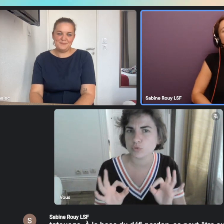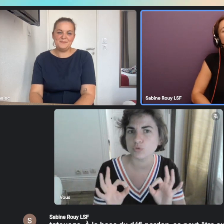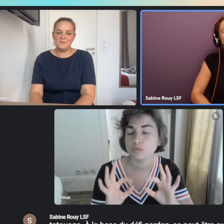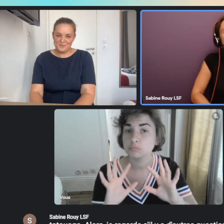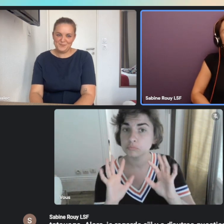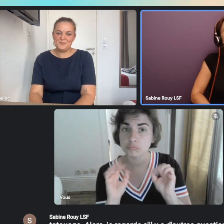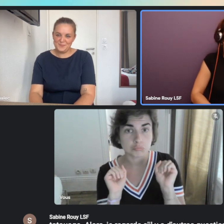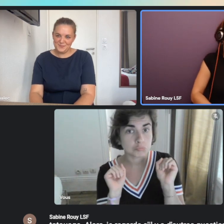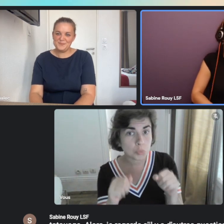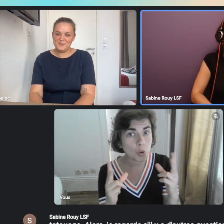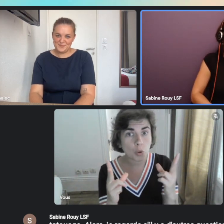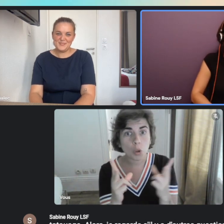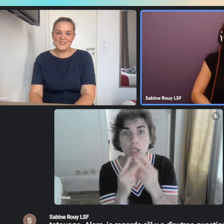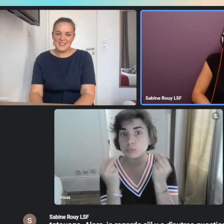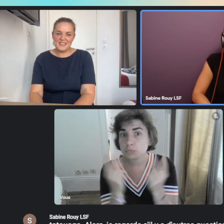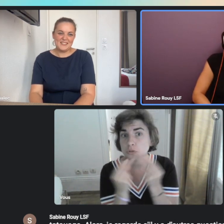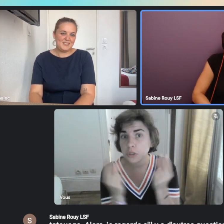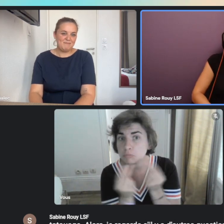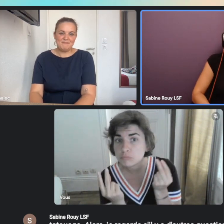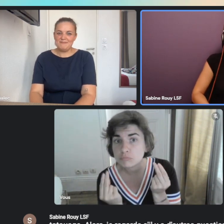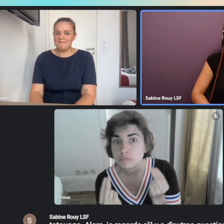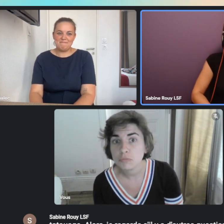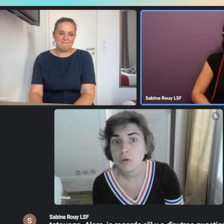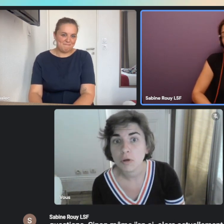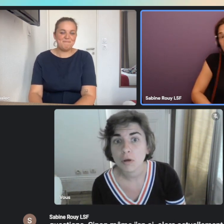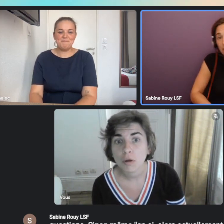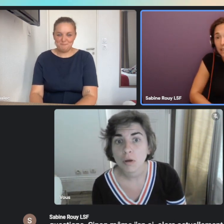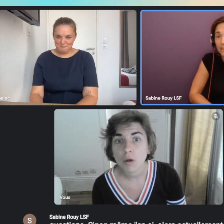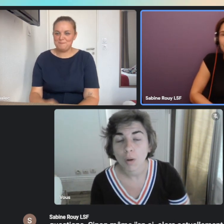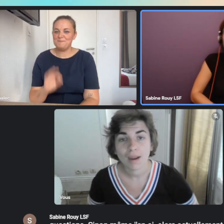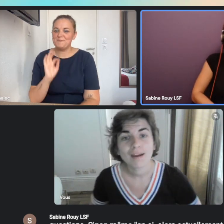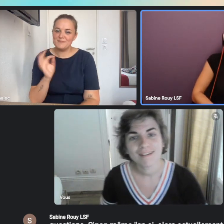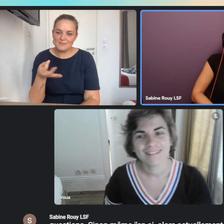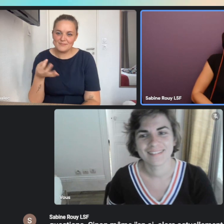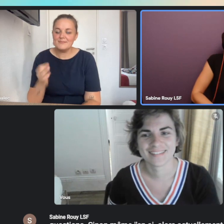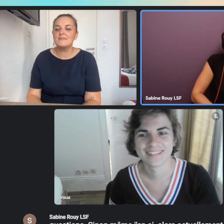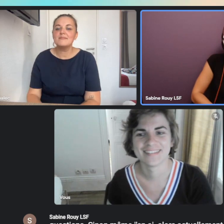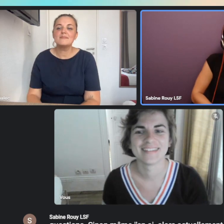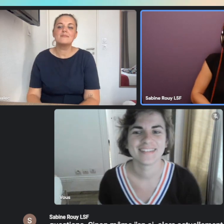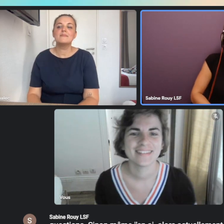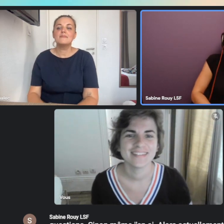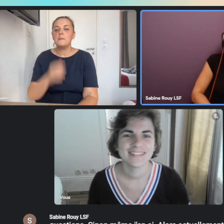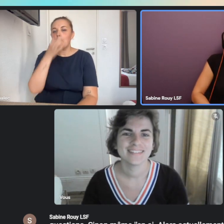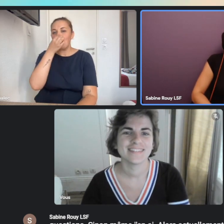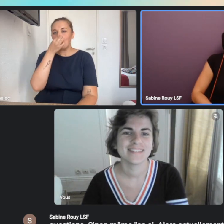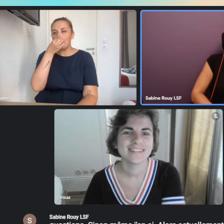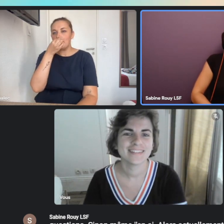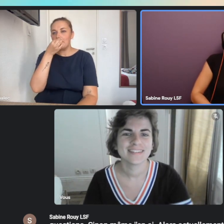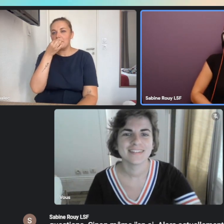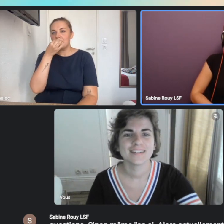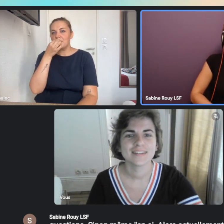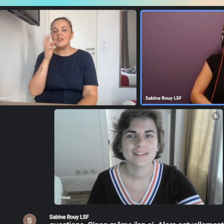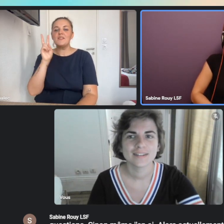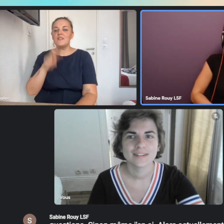niveau concernant donc le body positive. Est-ce que tu peux m'expliquer? Oui?